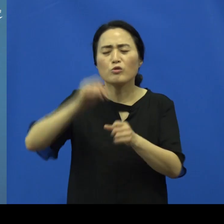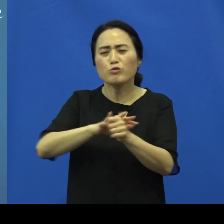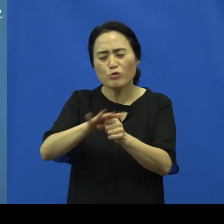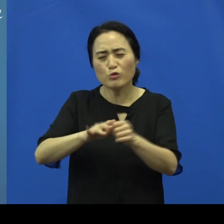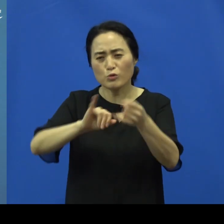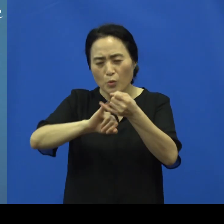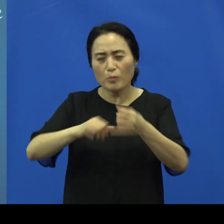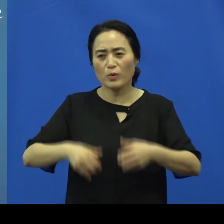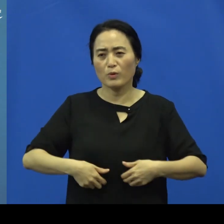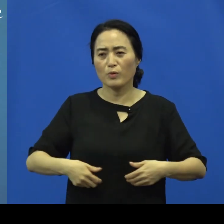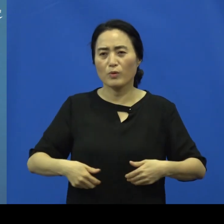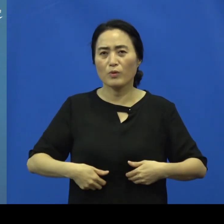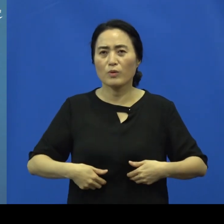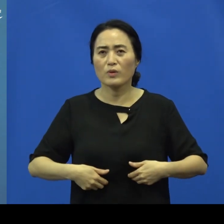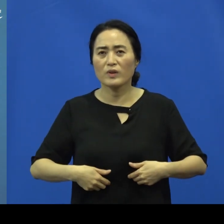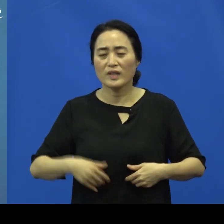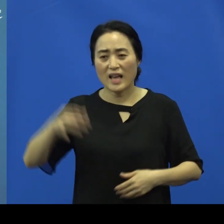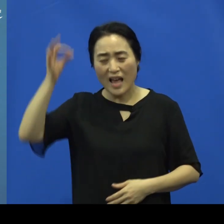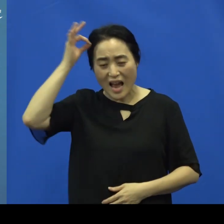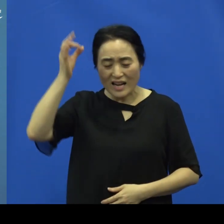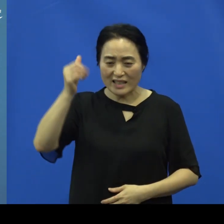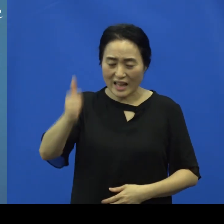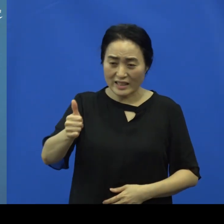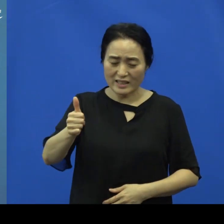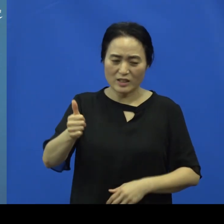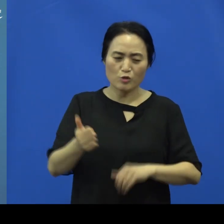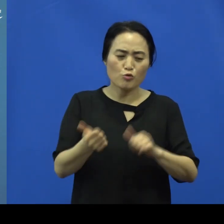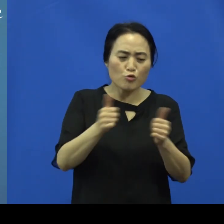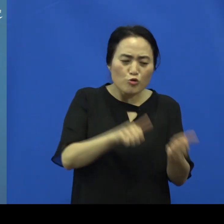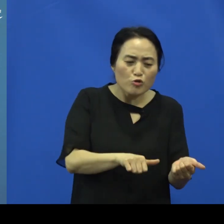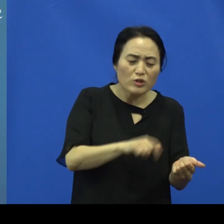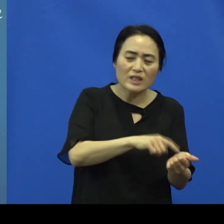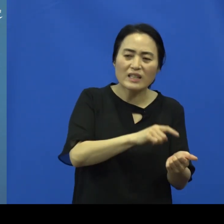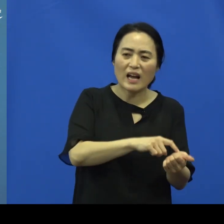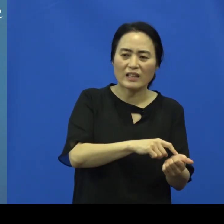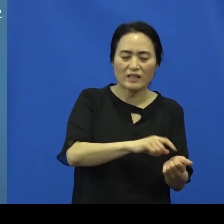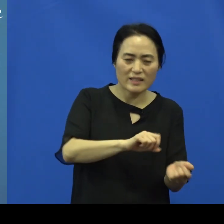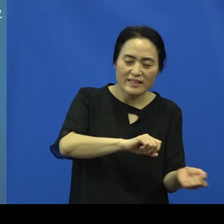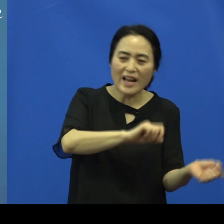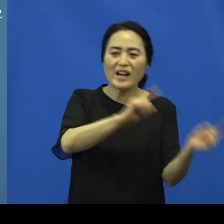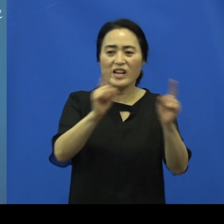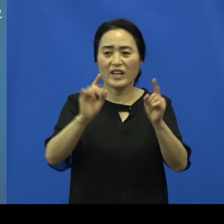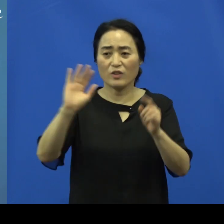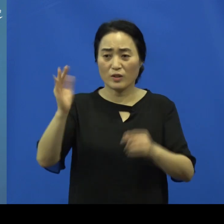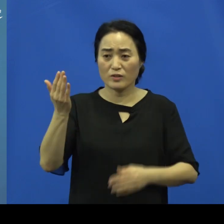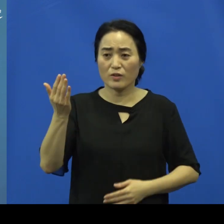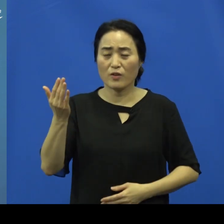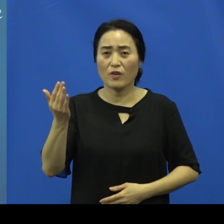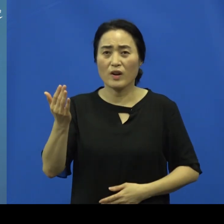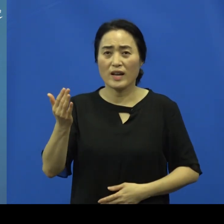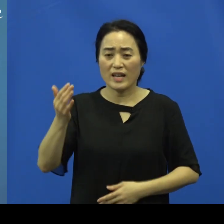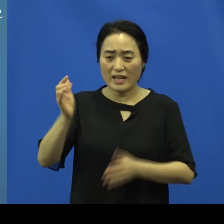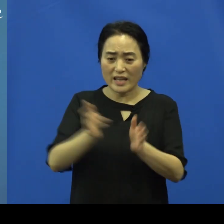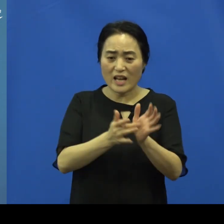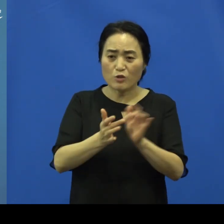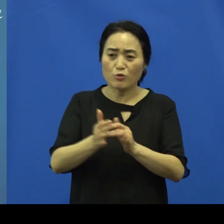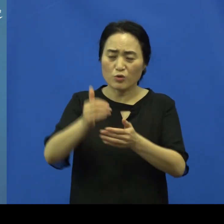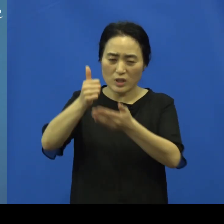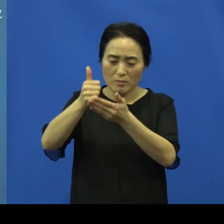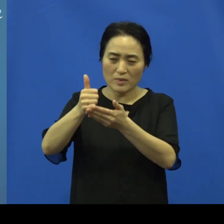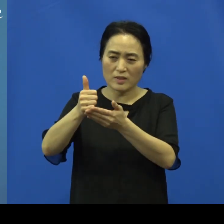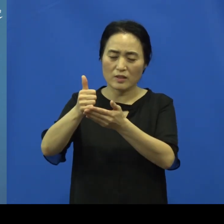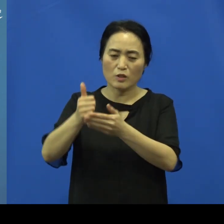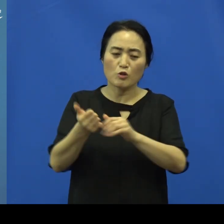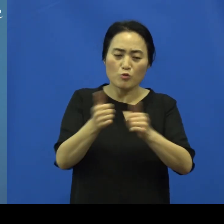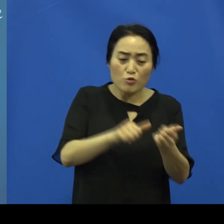위대한 일은 없습니다. 엘리사가 그 죽은 아이를 살려냅니다. 여러분, 예수님의 공생애는 뭐예요? 살려내는 사역이에요. 죽은